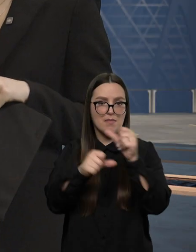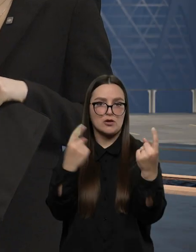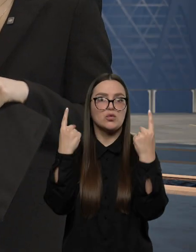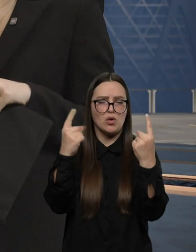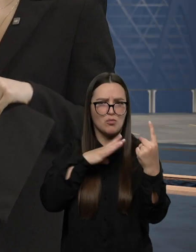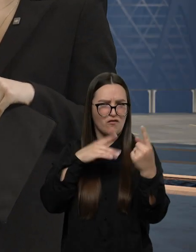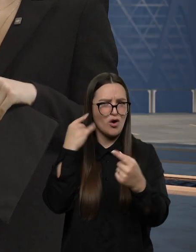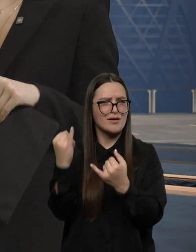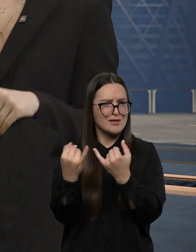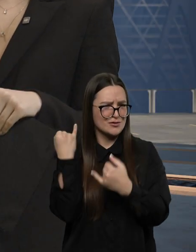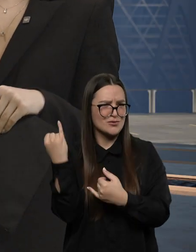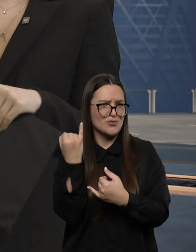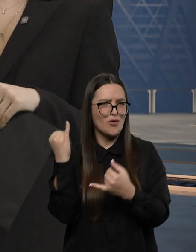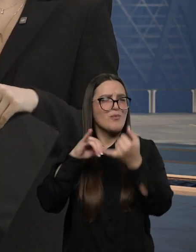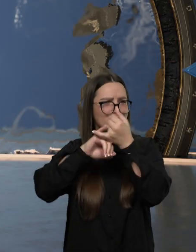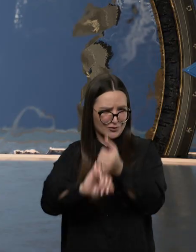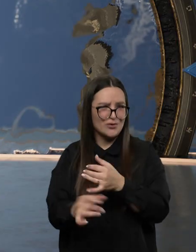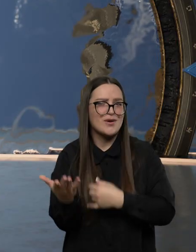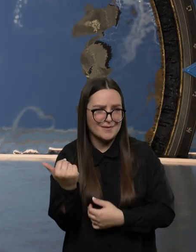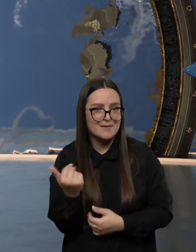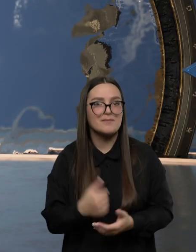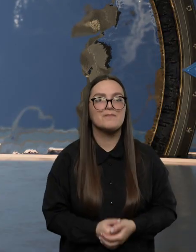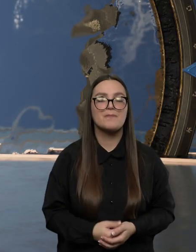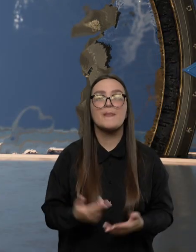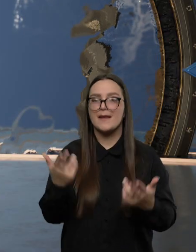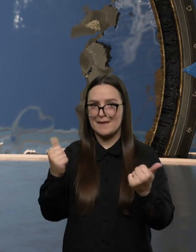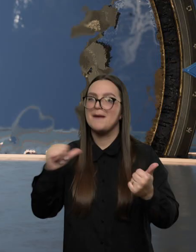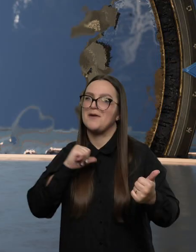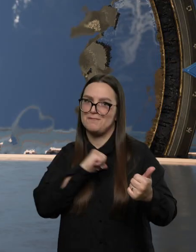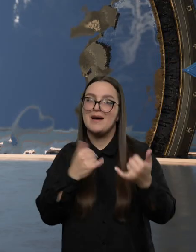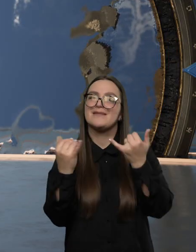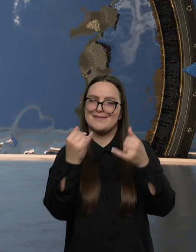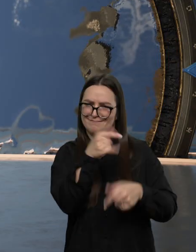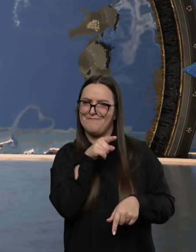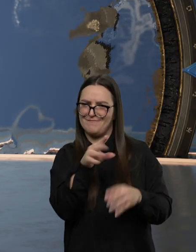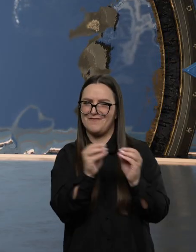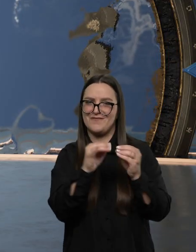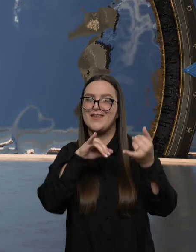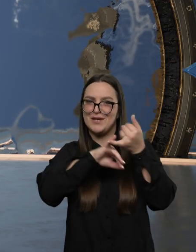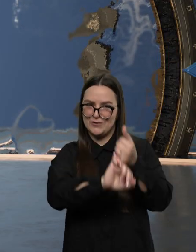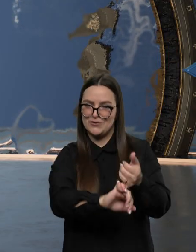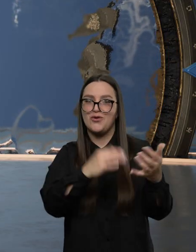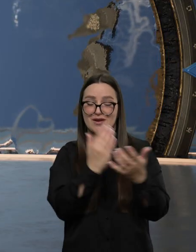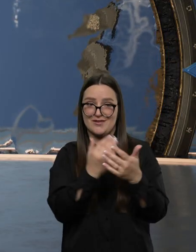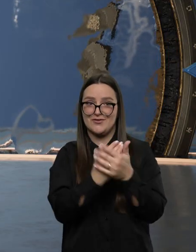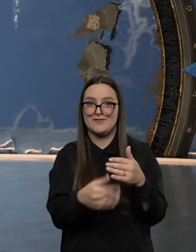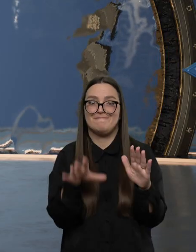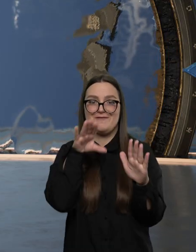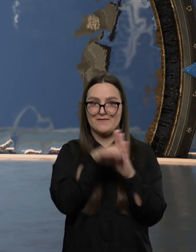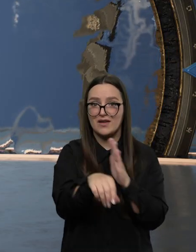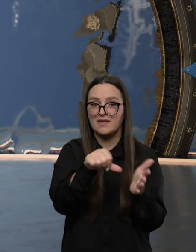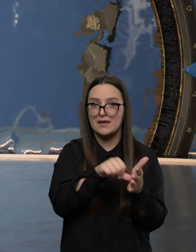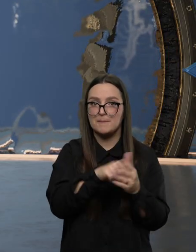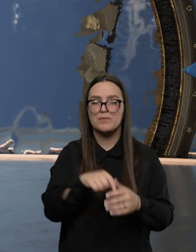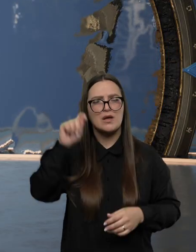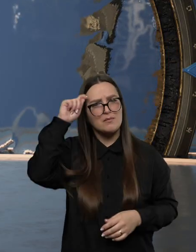sutikimui nutiko įdomi istorija. Papasakosi? Jo, nes aš pats įklimpęs, kiek tai esu į tą istoriją. Pamenu, prieš